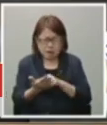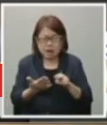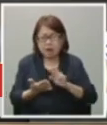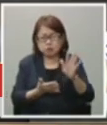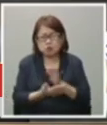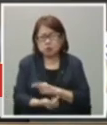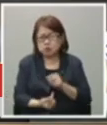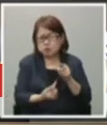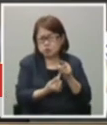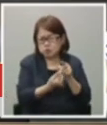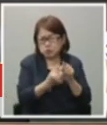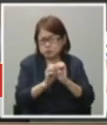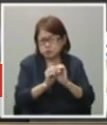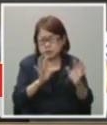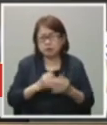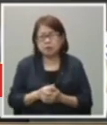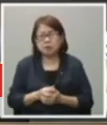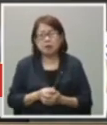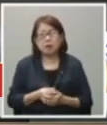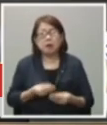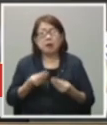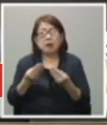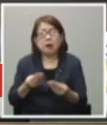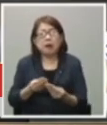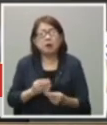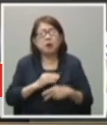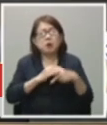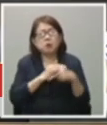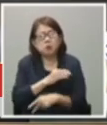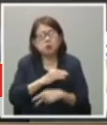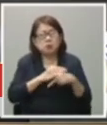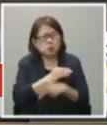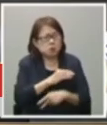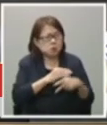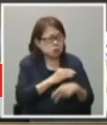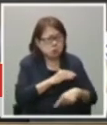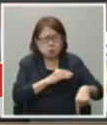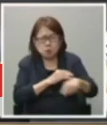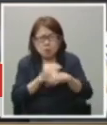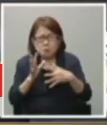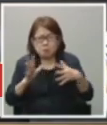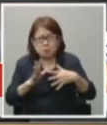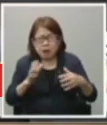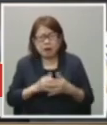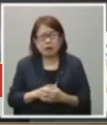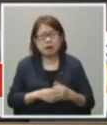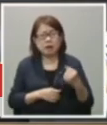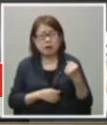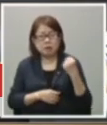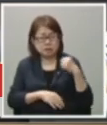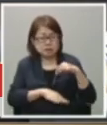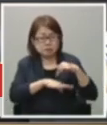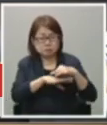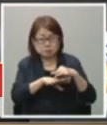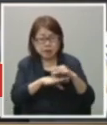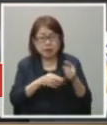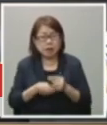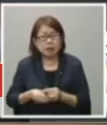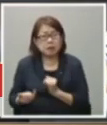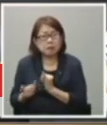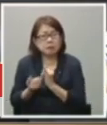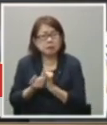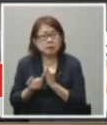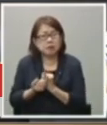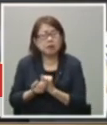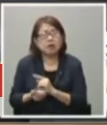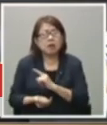าท่านก็คือท่านปล่อยให้มีการทุจริตเต็มบ้านเต็มเมืองใช้อำนาจตำแหน่งหน้าที่เอื้อประโยชน์ให้กับตนเ